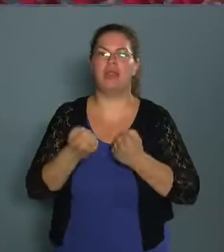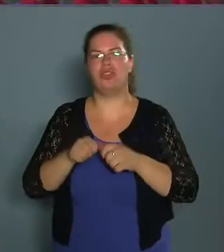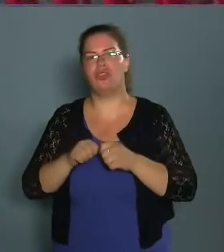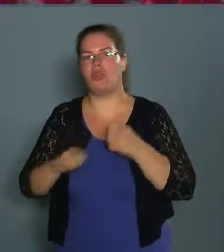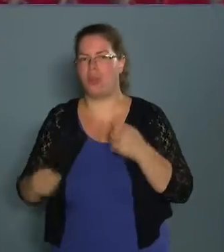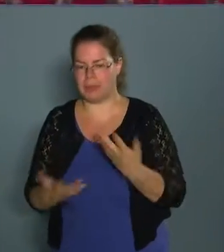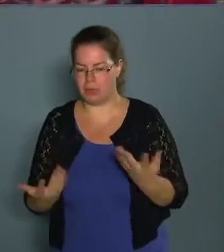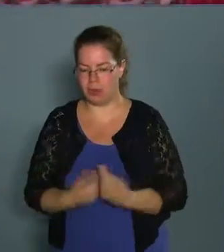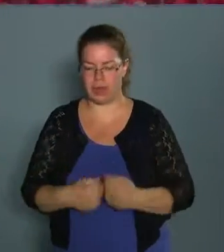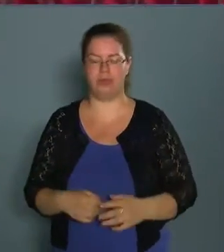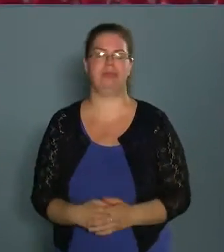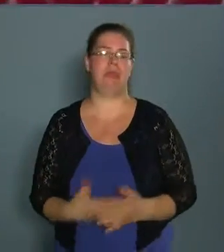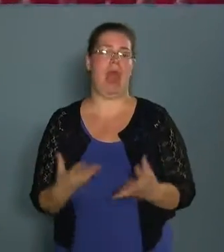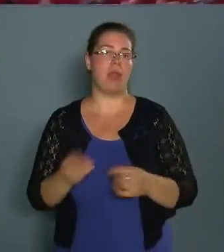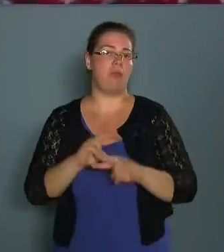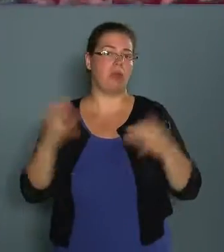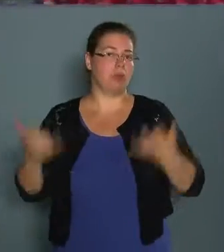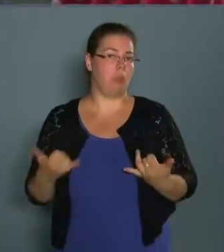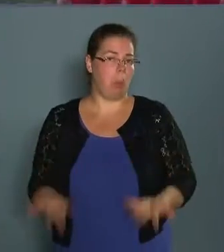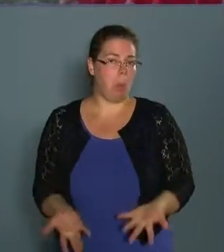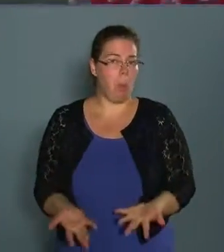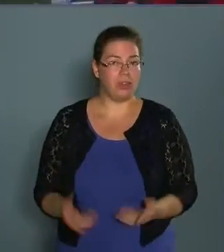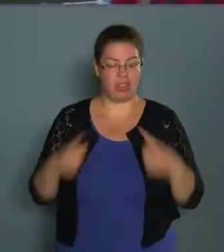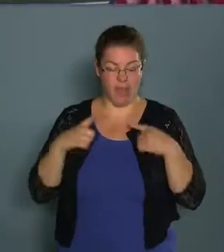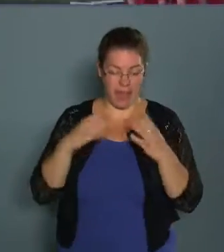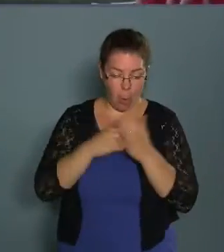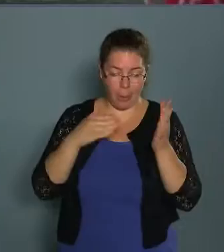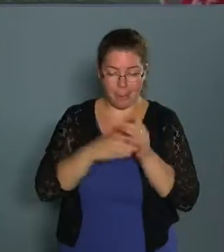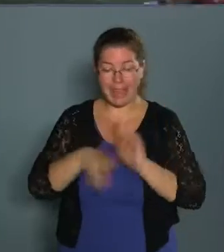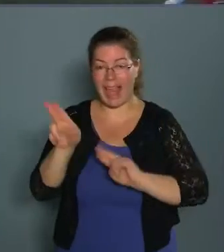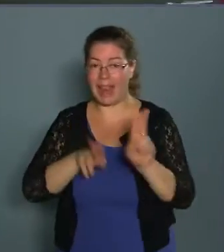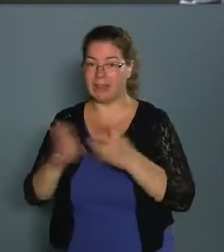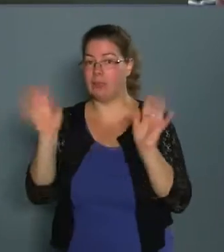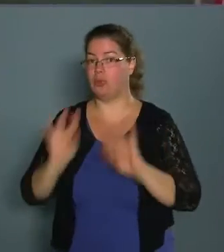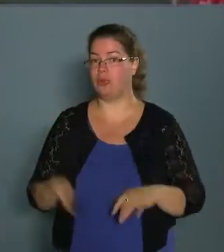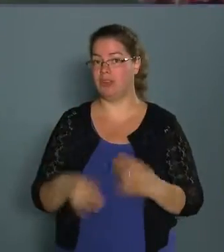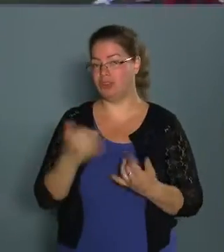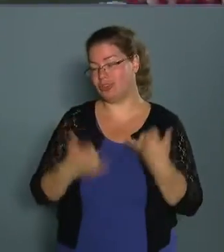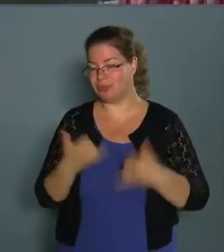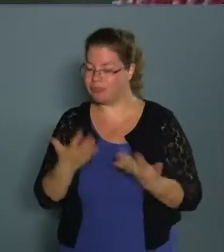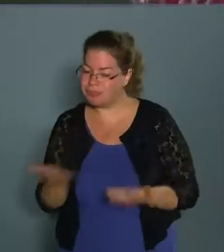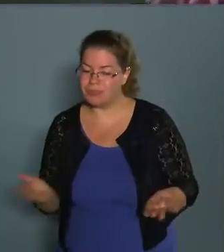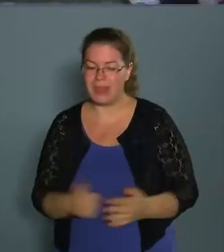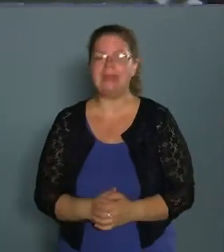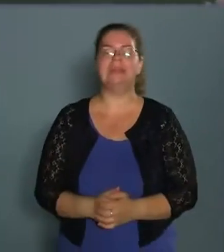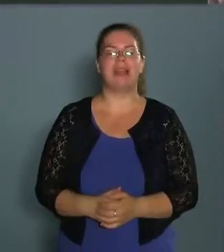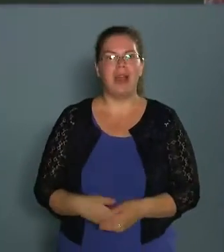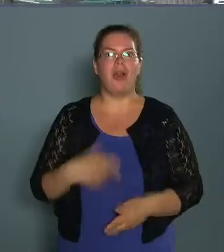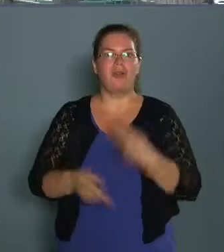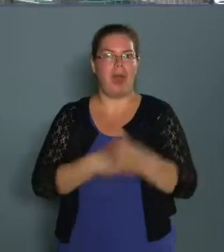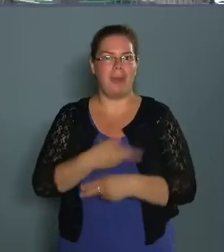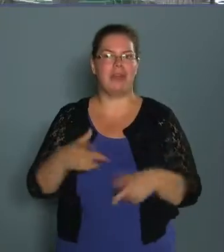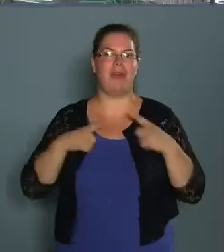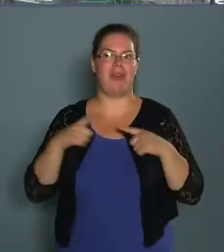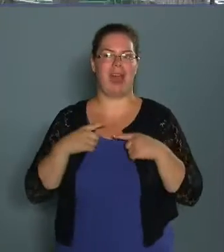illetve a nyújtással. Hányan vagytok most a csapatban, és vártok-e még jelentkezőket, friss játékosokat? Hát folyamatosan várjuk a